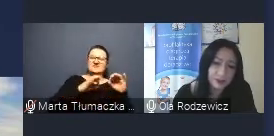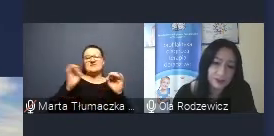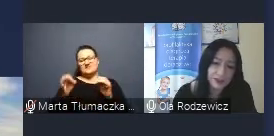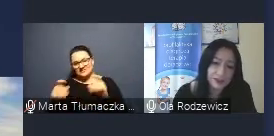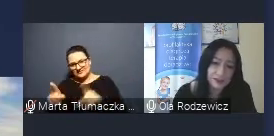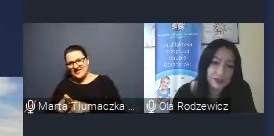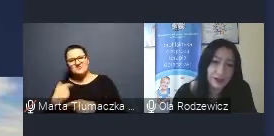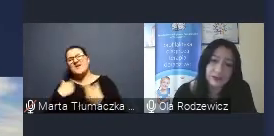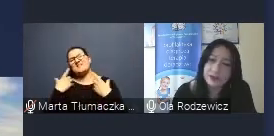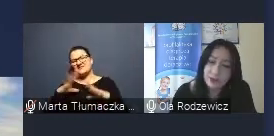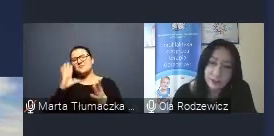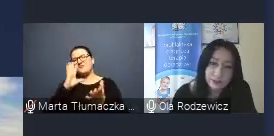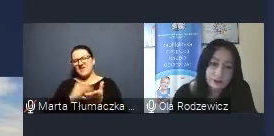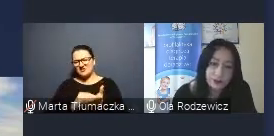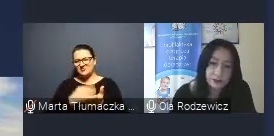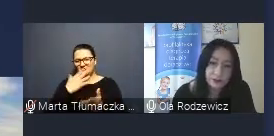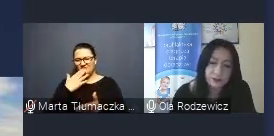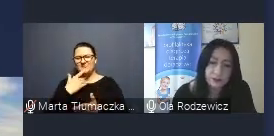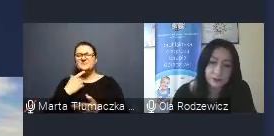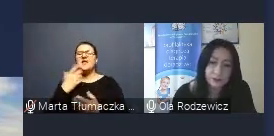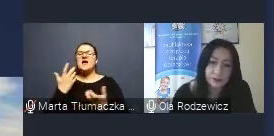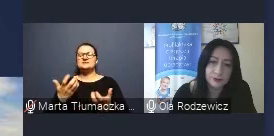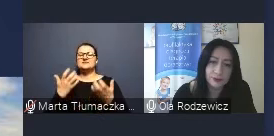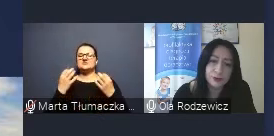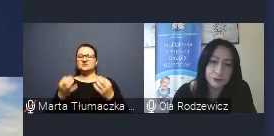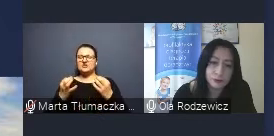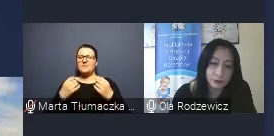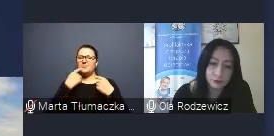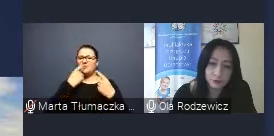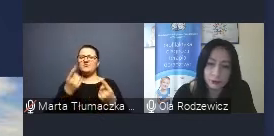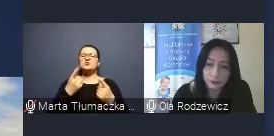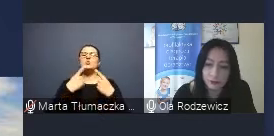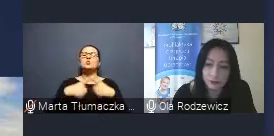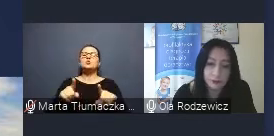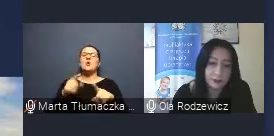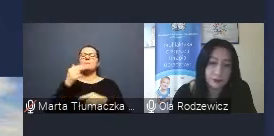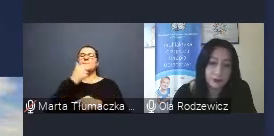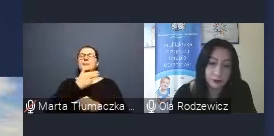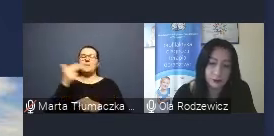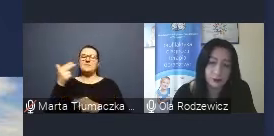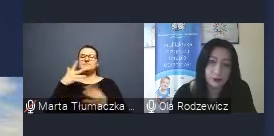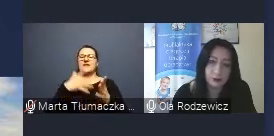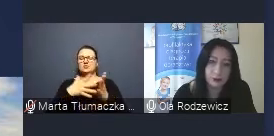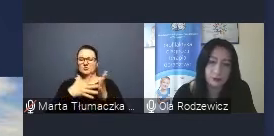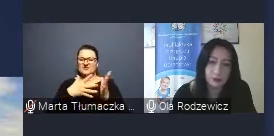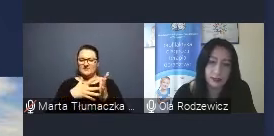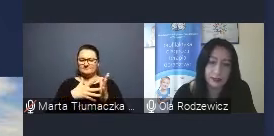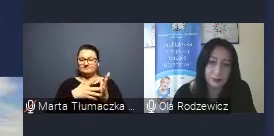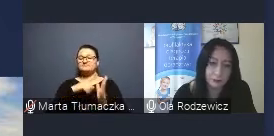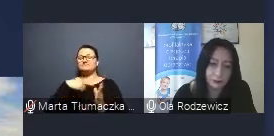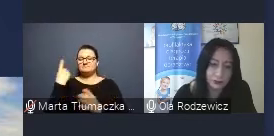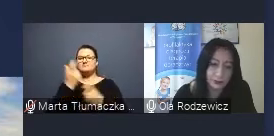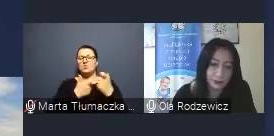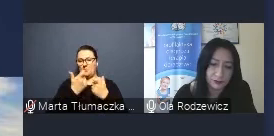nie chciałam się powtarzać. Więc chciałabym dzisiaj powiedzieć tak krótko o diagnozie, którą my robimy w